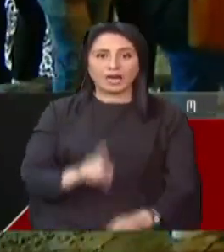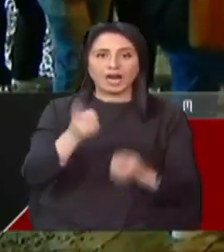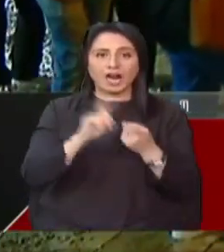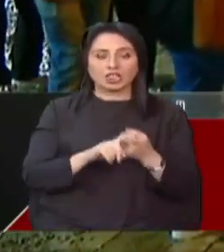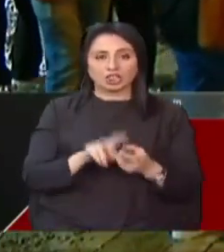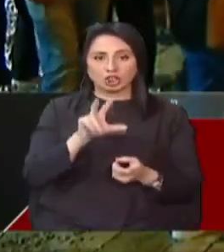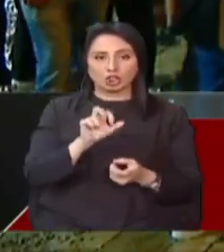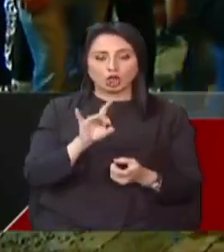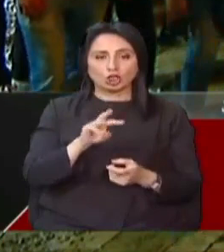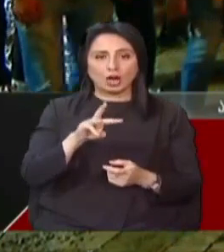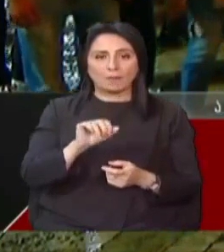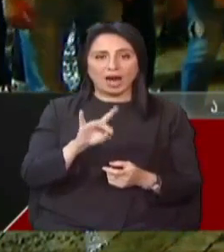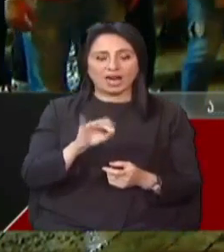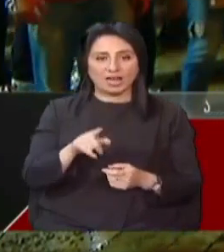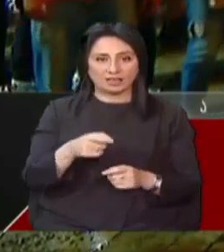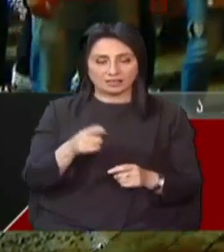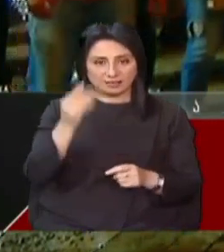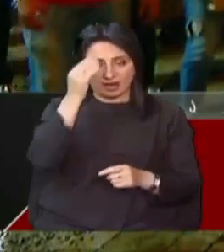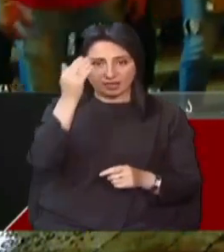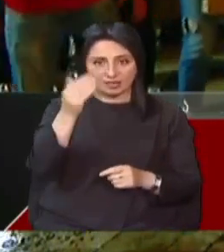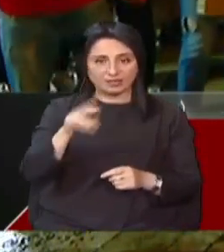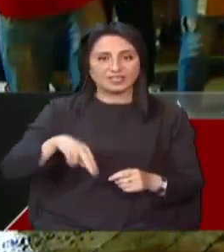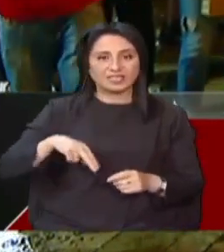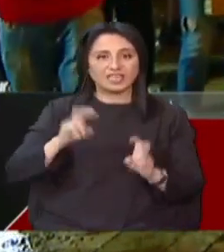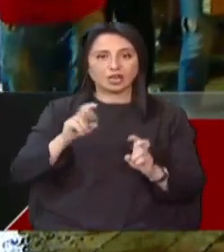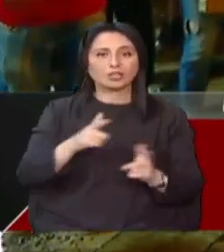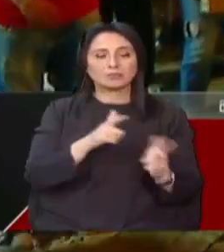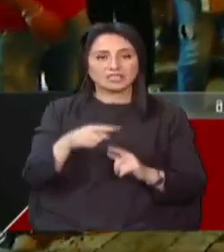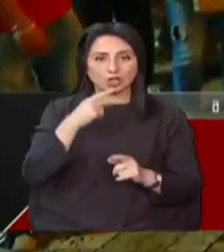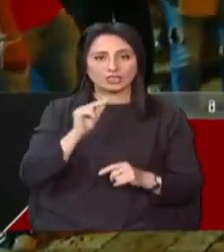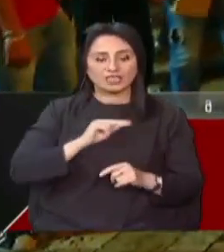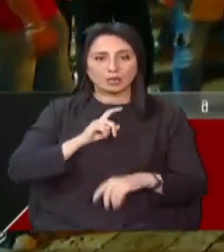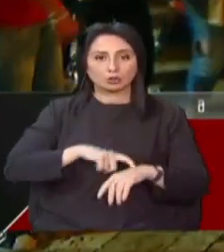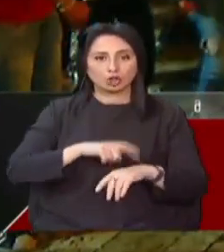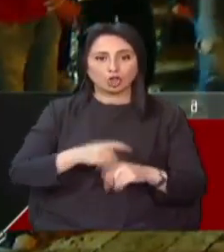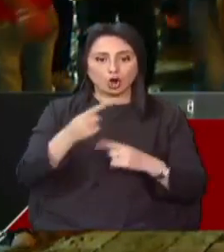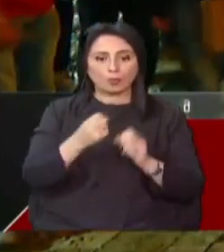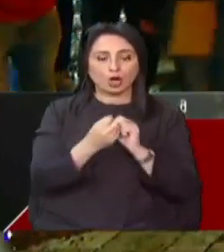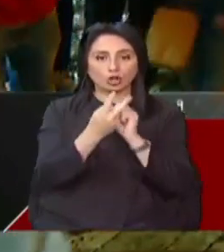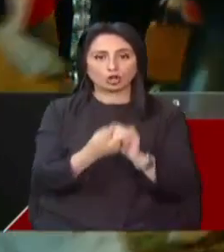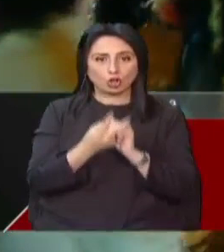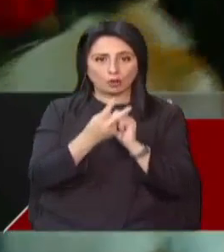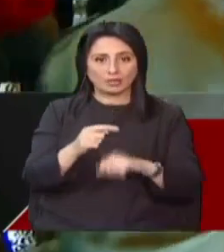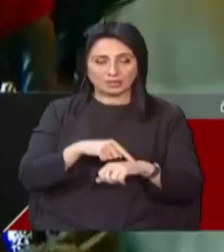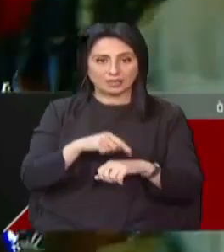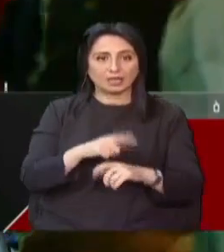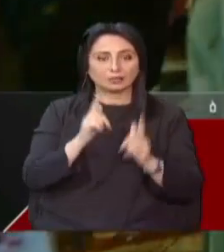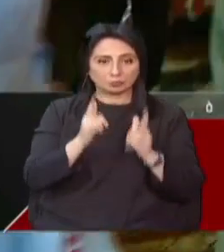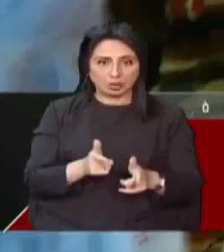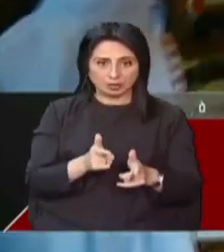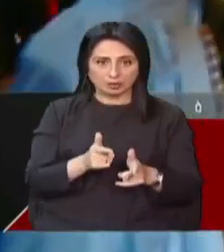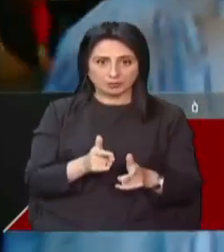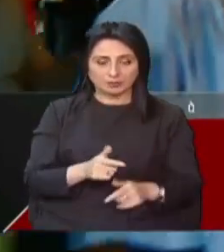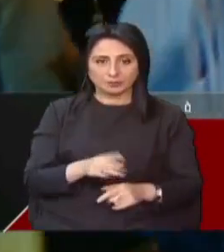Ჩეხება ჯორჯიან მანგანეძის პოზიცია, ჩვენ ვიცით, რომ მათ გამოხატეს მზაობა, სამუშაო საათები დაუბრუნდეს 12 საათიან სამუშაო